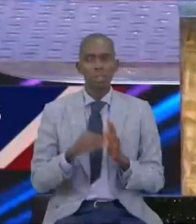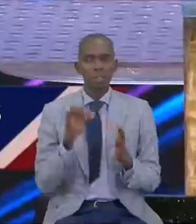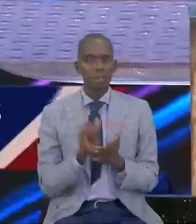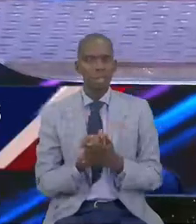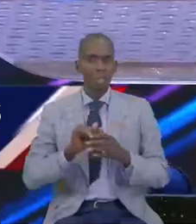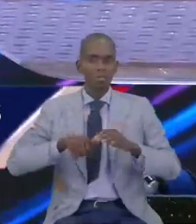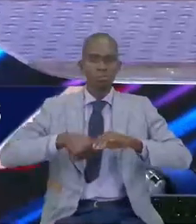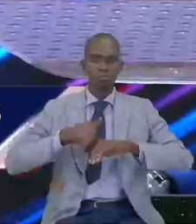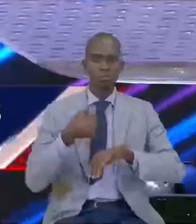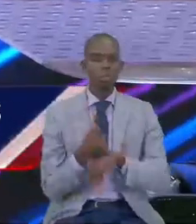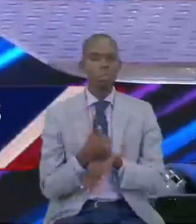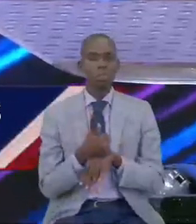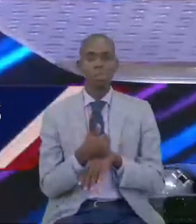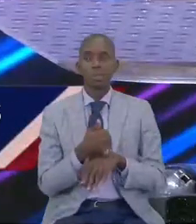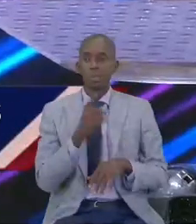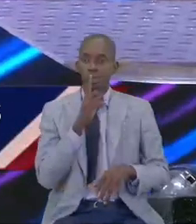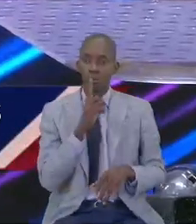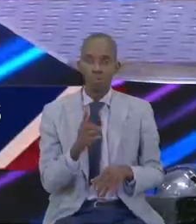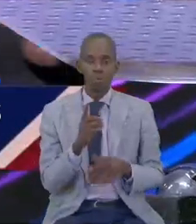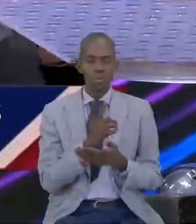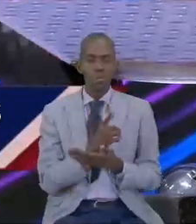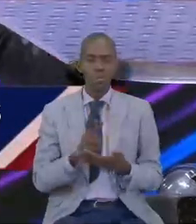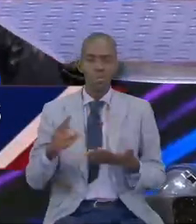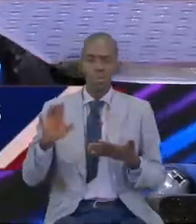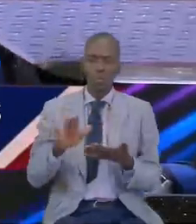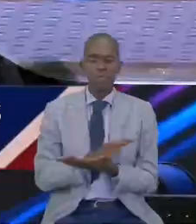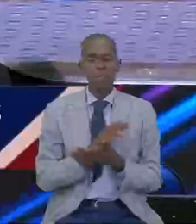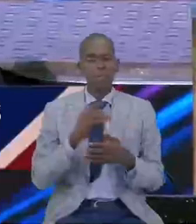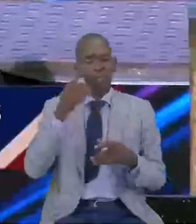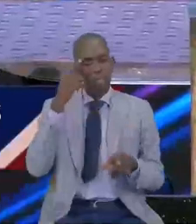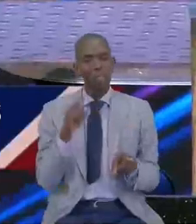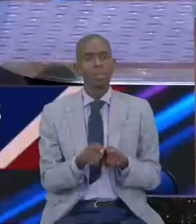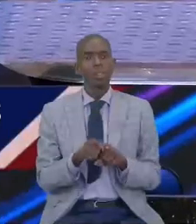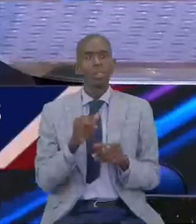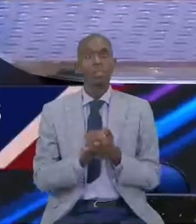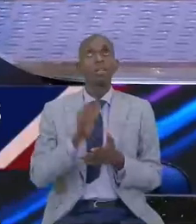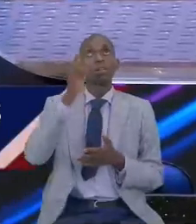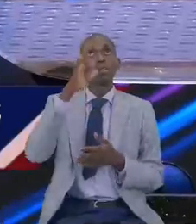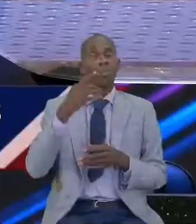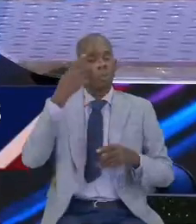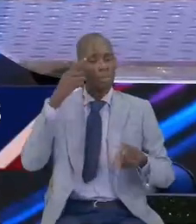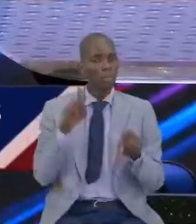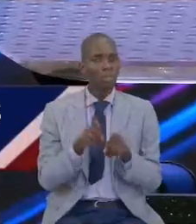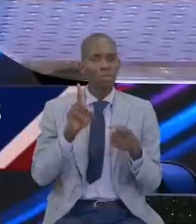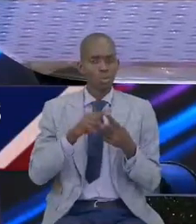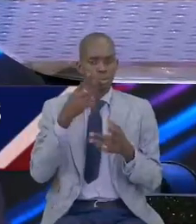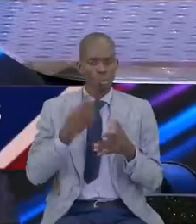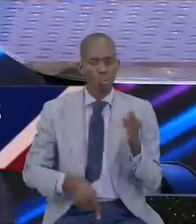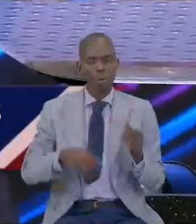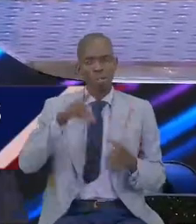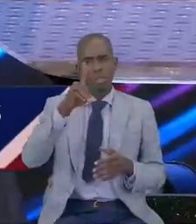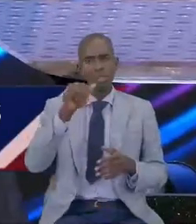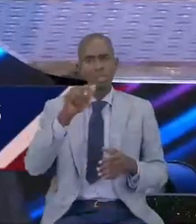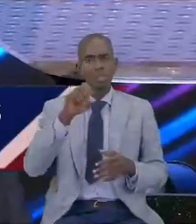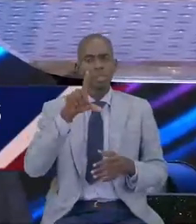La nouvelle fraîcheur observée qui confirme un consentement surnaturel évident. Dieu a consenti à ce que Daniel avait dit,